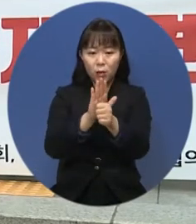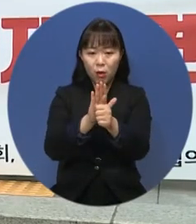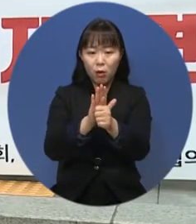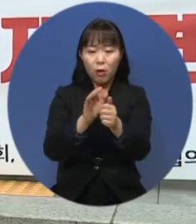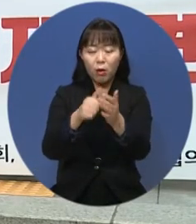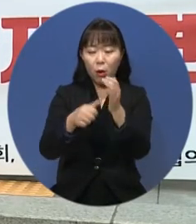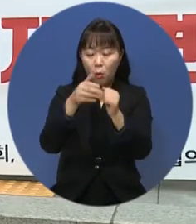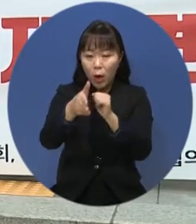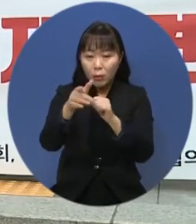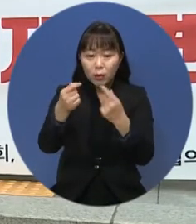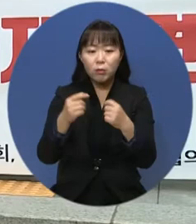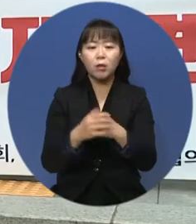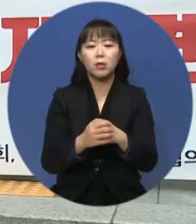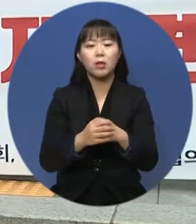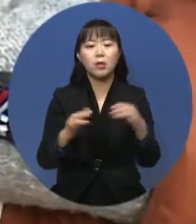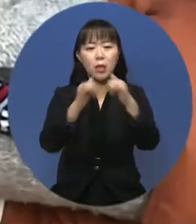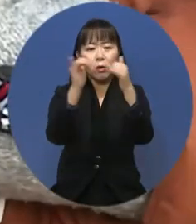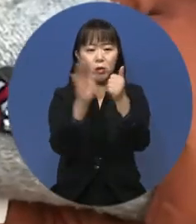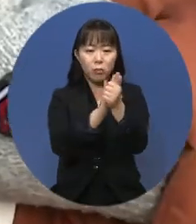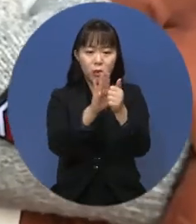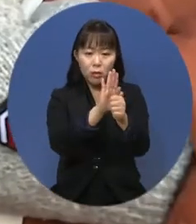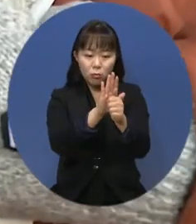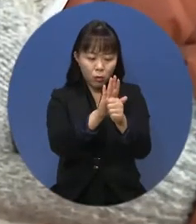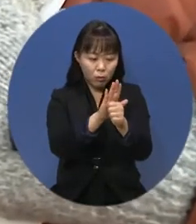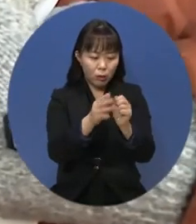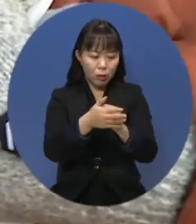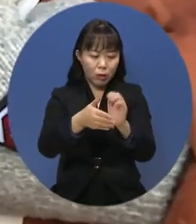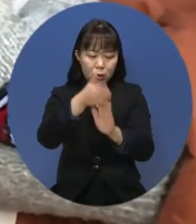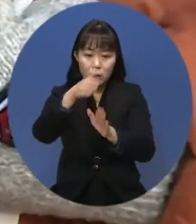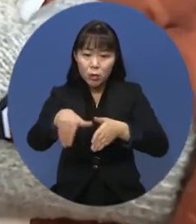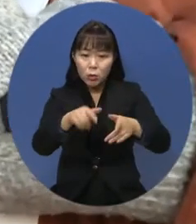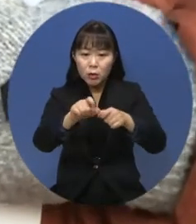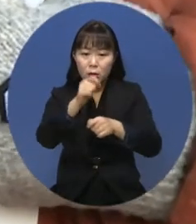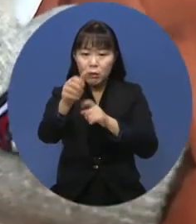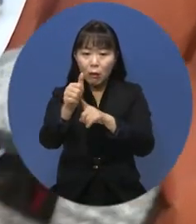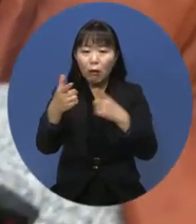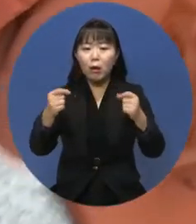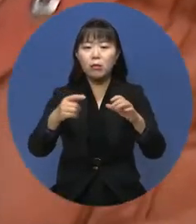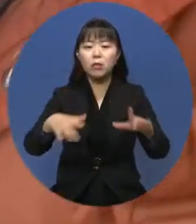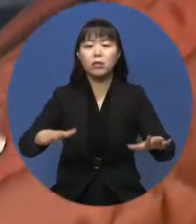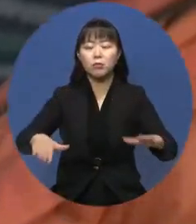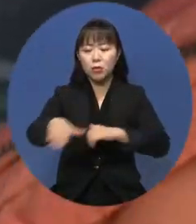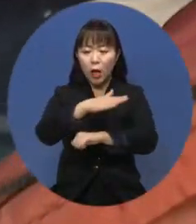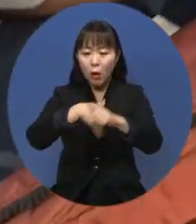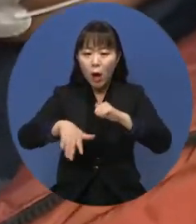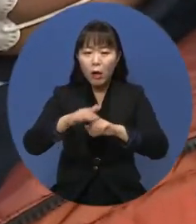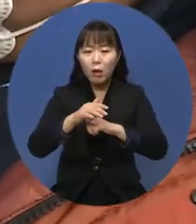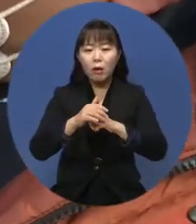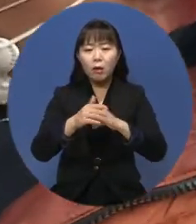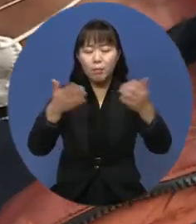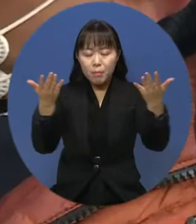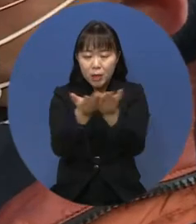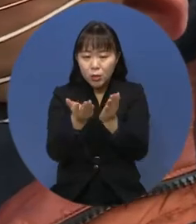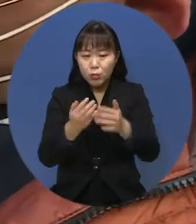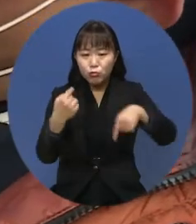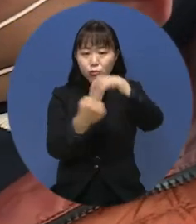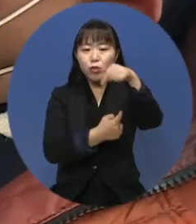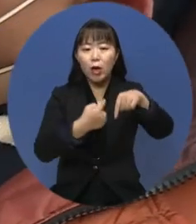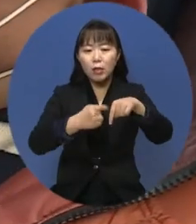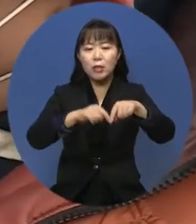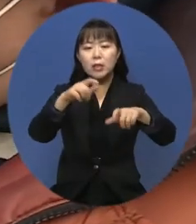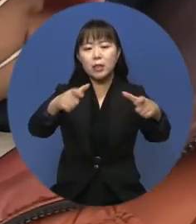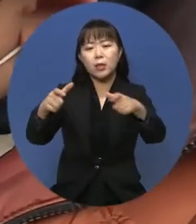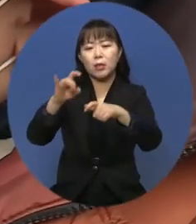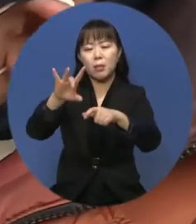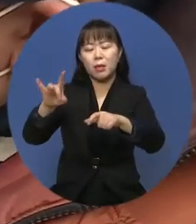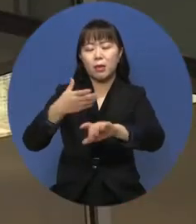사회 서비스 지원은 시 도지사가 설립해 지역 실정에 맞춰 운영하는 형태로 지역별로 차이가 있다고